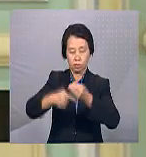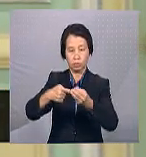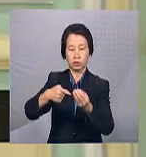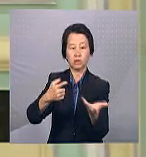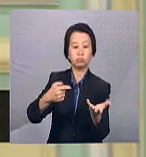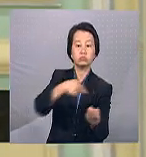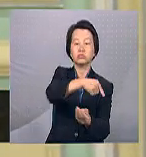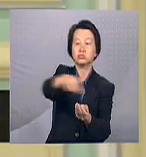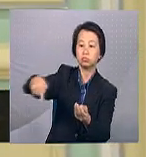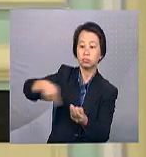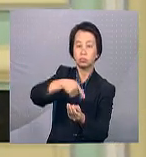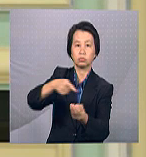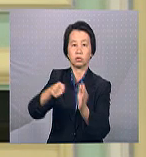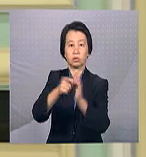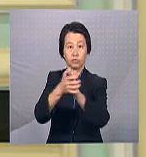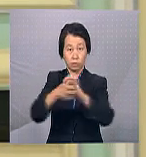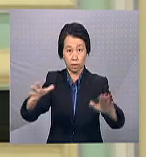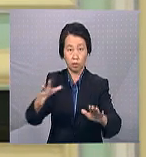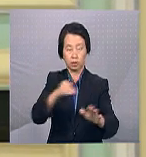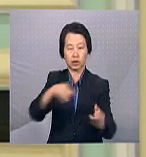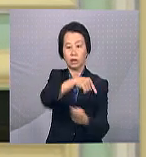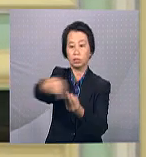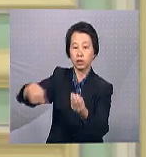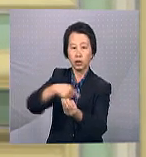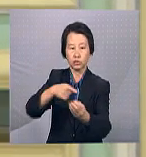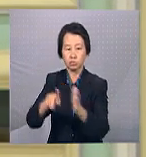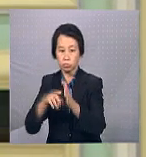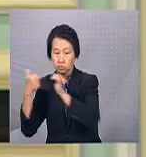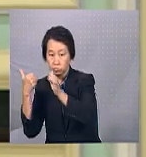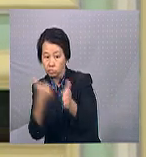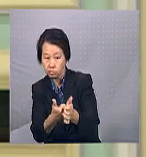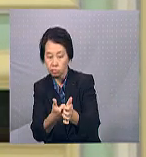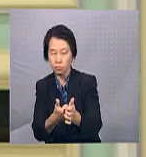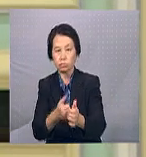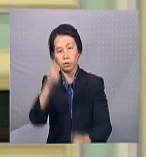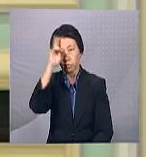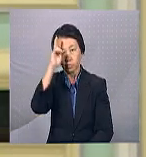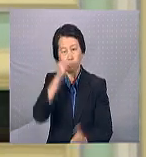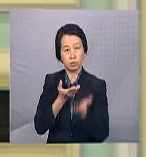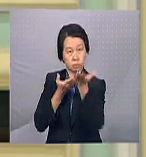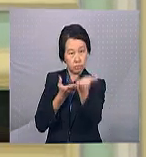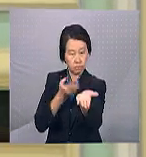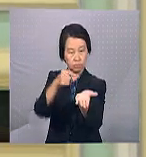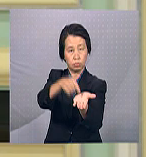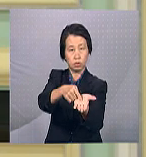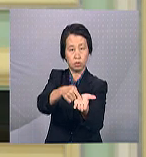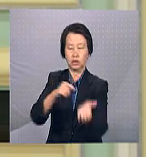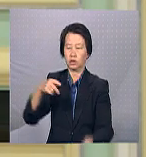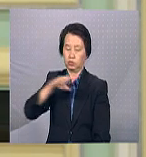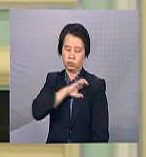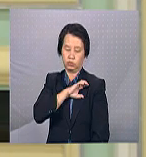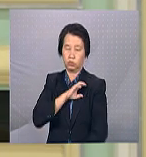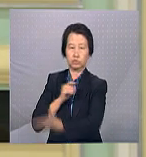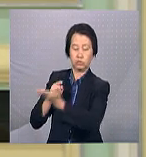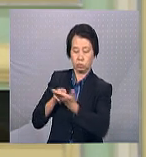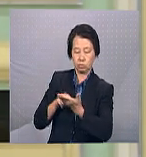situasi keselamatan dan juga situasi pematuhan seperti yang dibentangkan oleh pihak PDRM